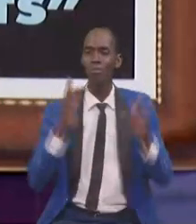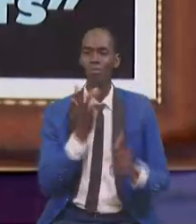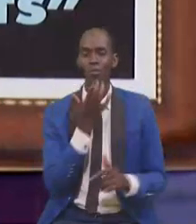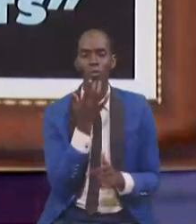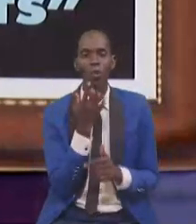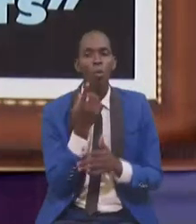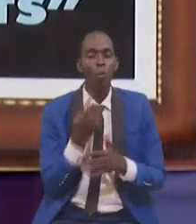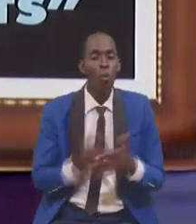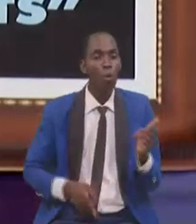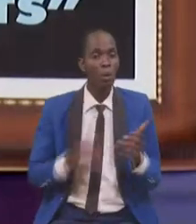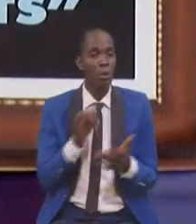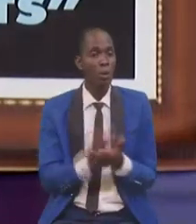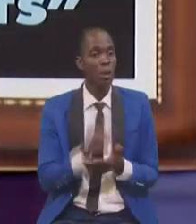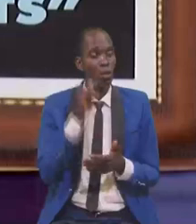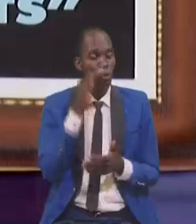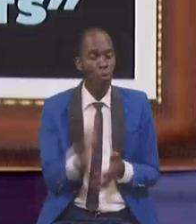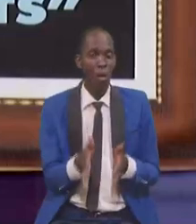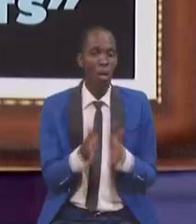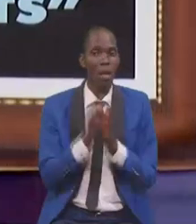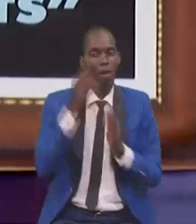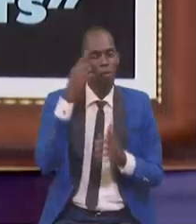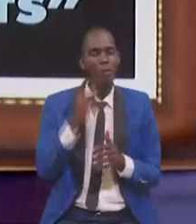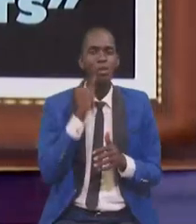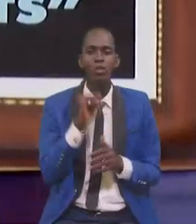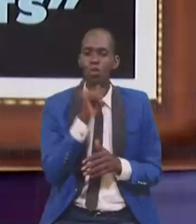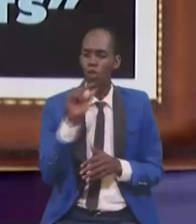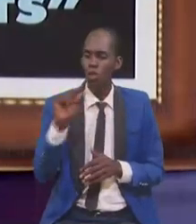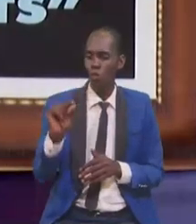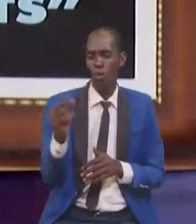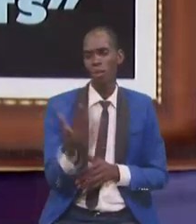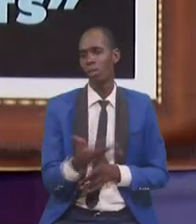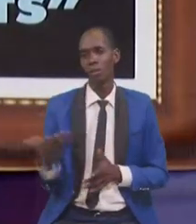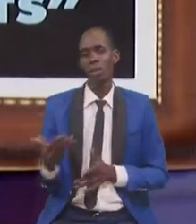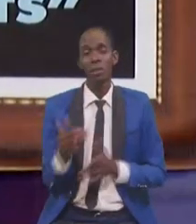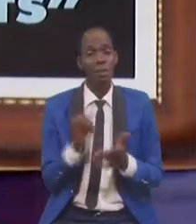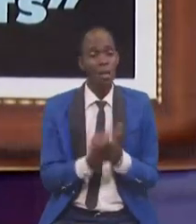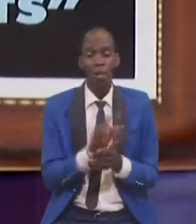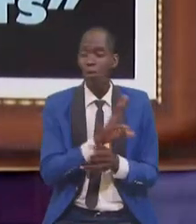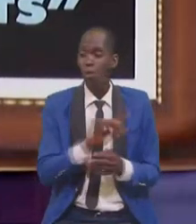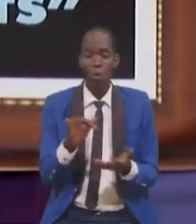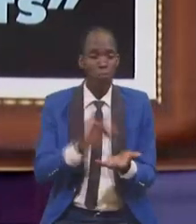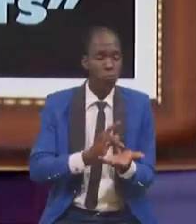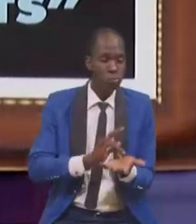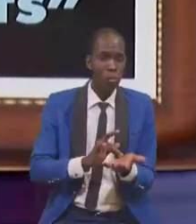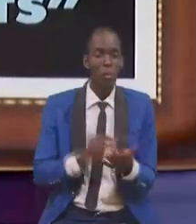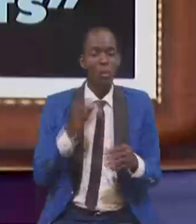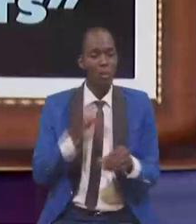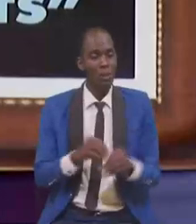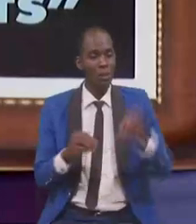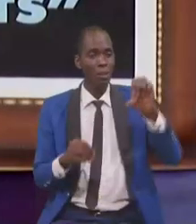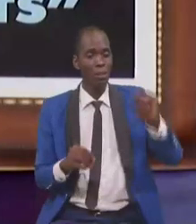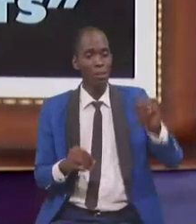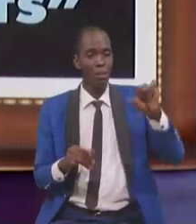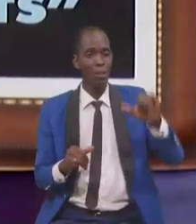faveur. La femme est venue pour quelque chose de grand. C'est quelque chose que aucun